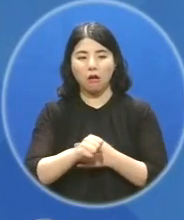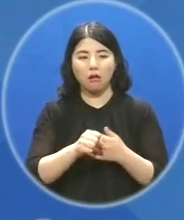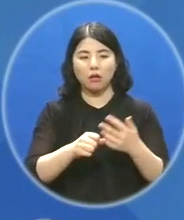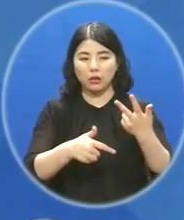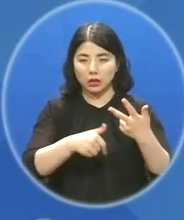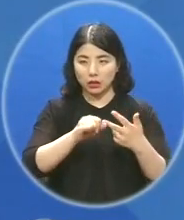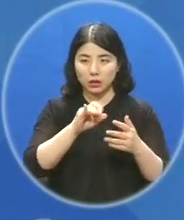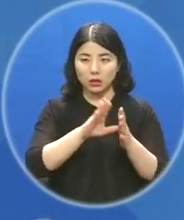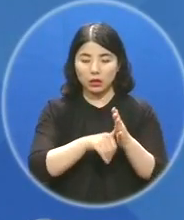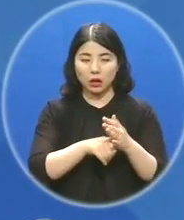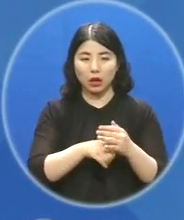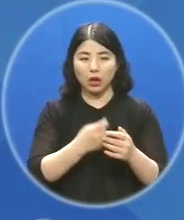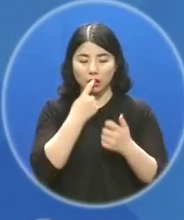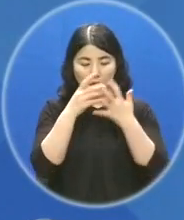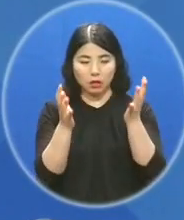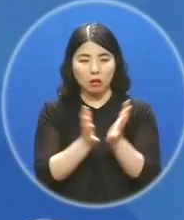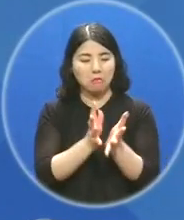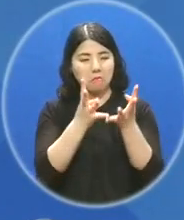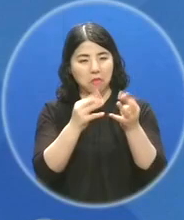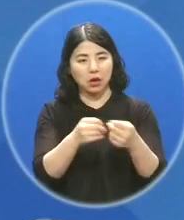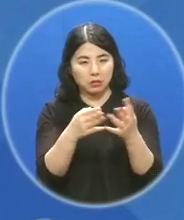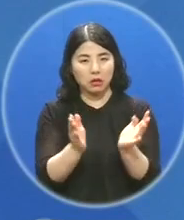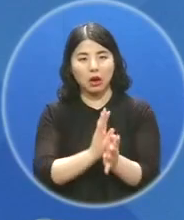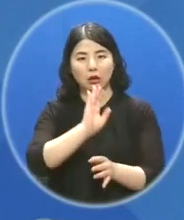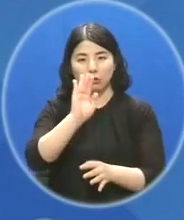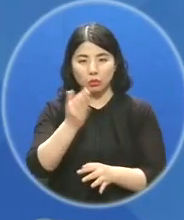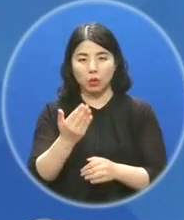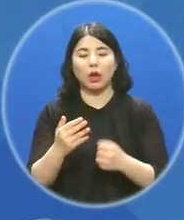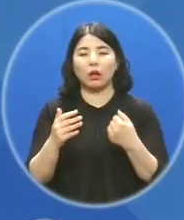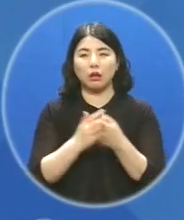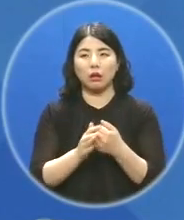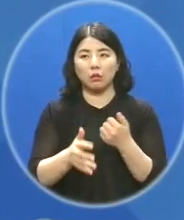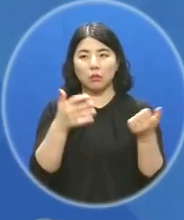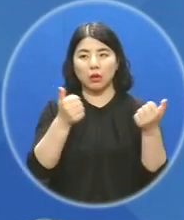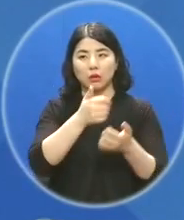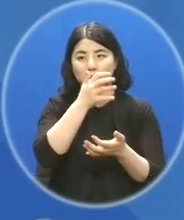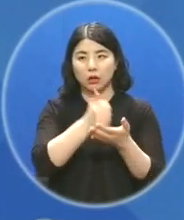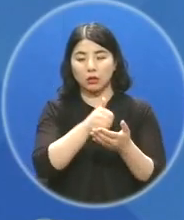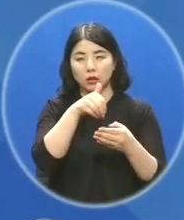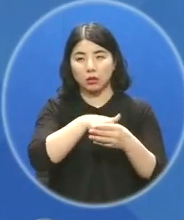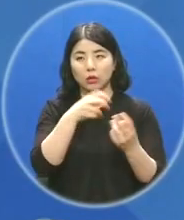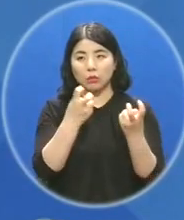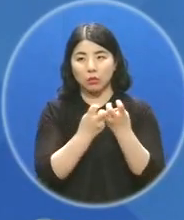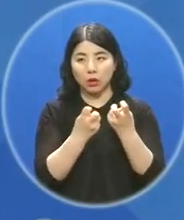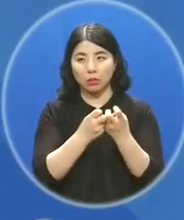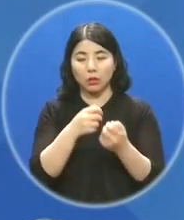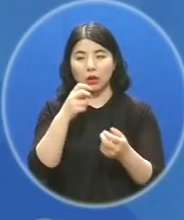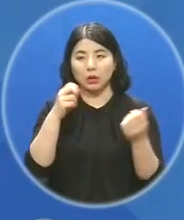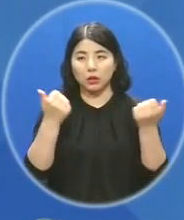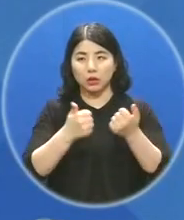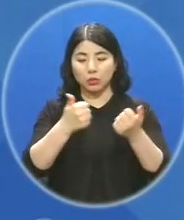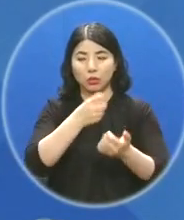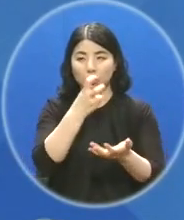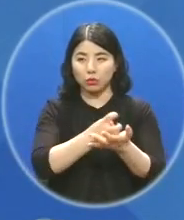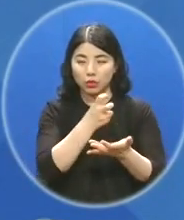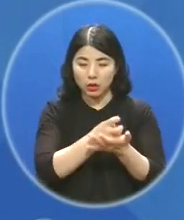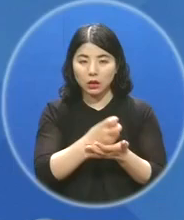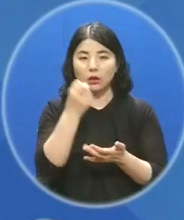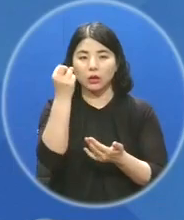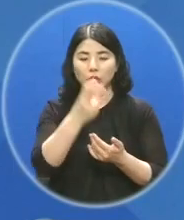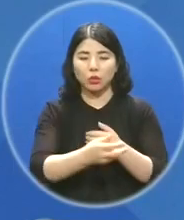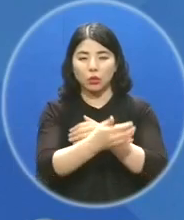7기에서 더불어민주당이 압도적 다수가 돼서 의장 선출 방식을 비롯한 의회 규칙이라든지